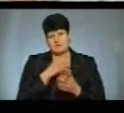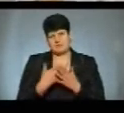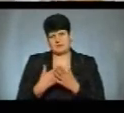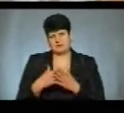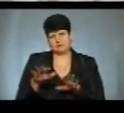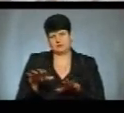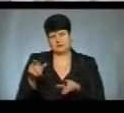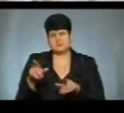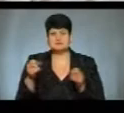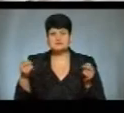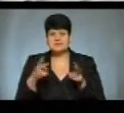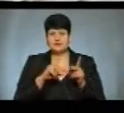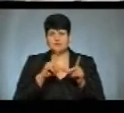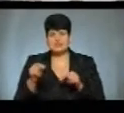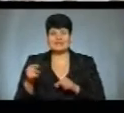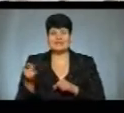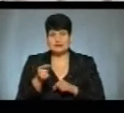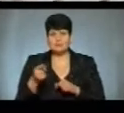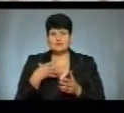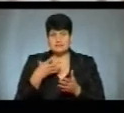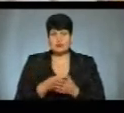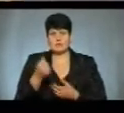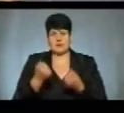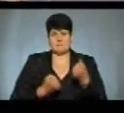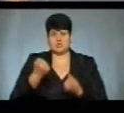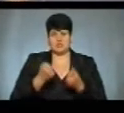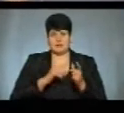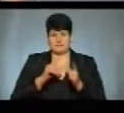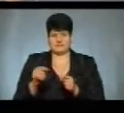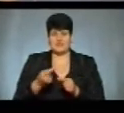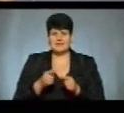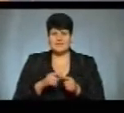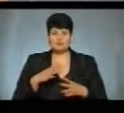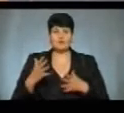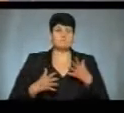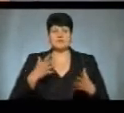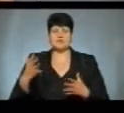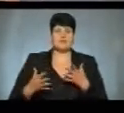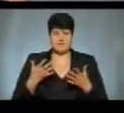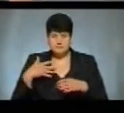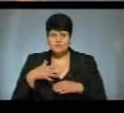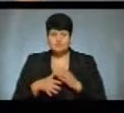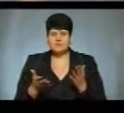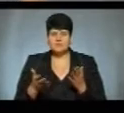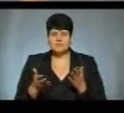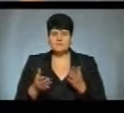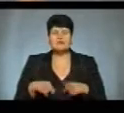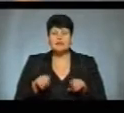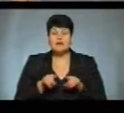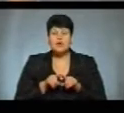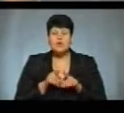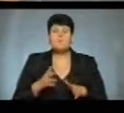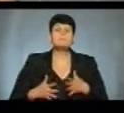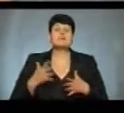сюди-туди. Їздили спеціально з Тернополя, своїми машинами їздили. Це було піднесення, ви розумієте, такого